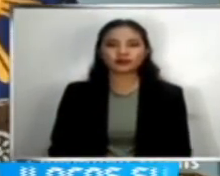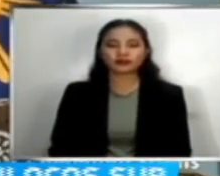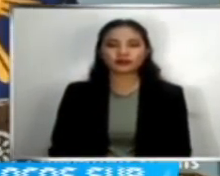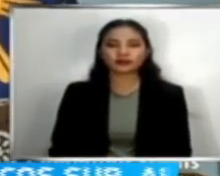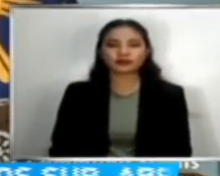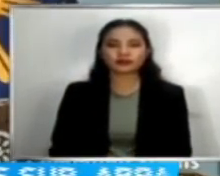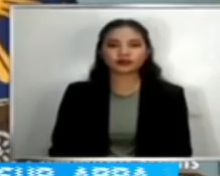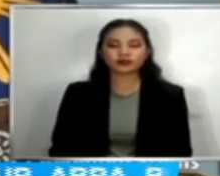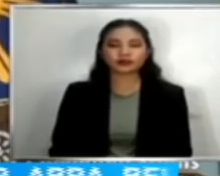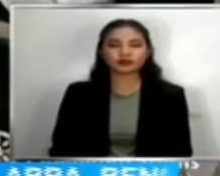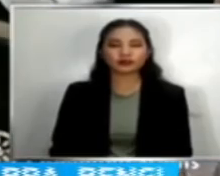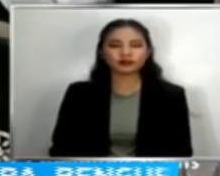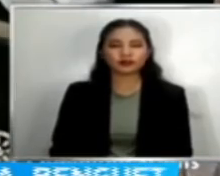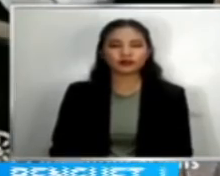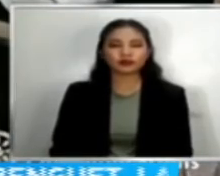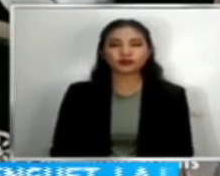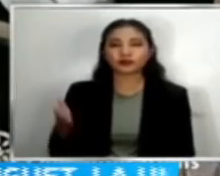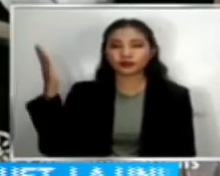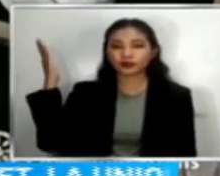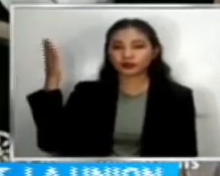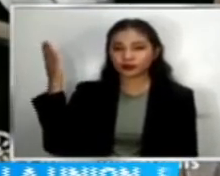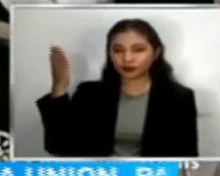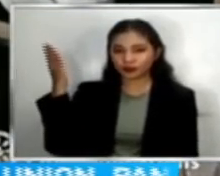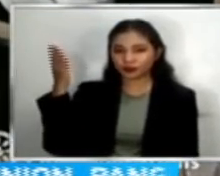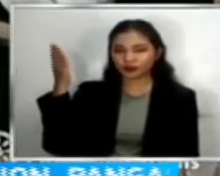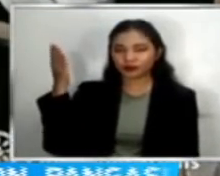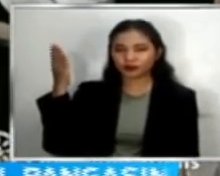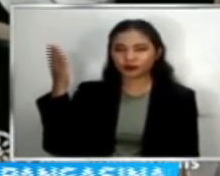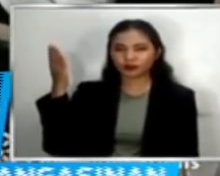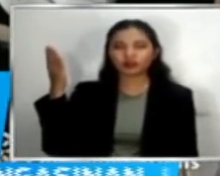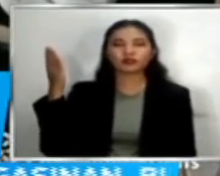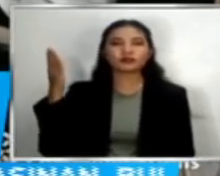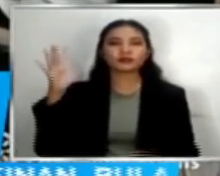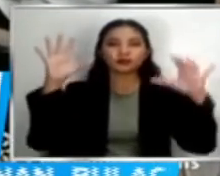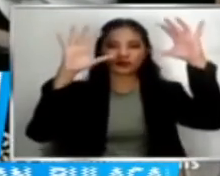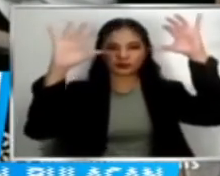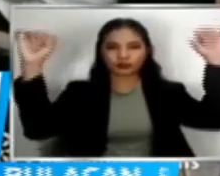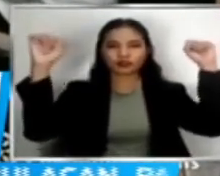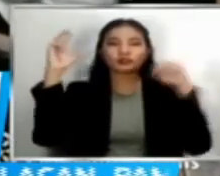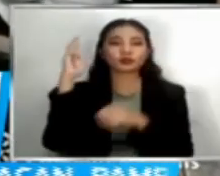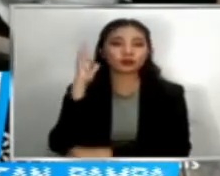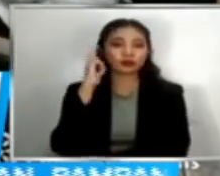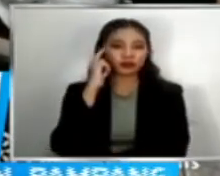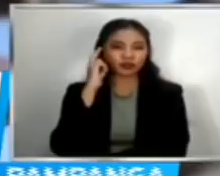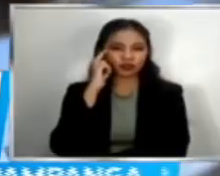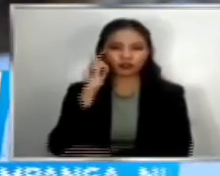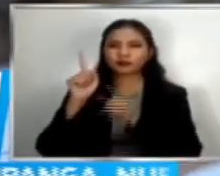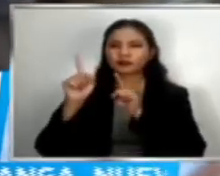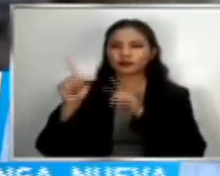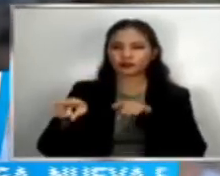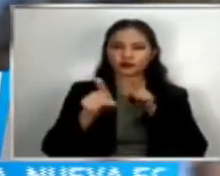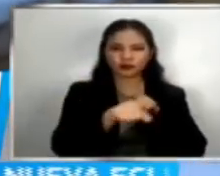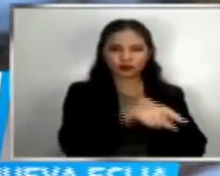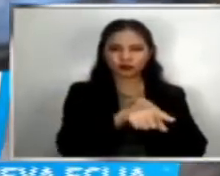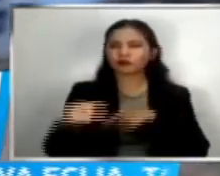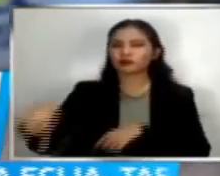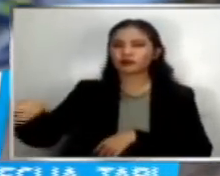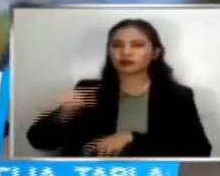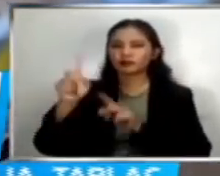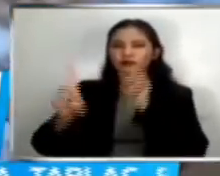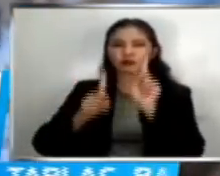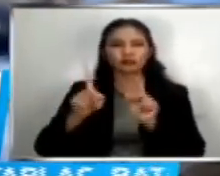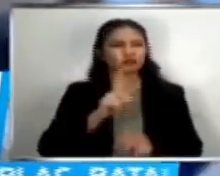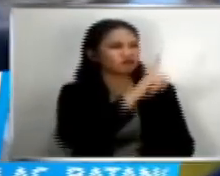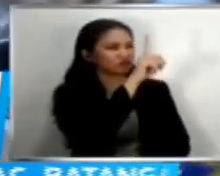Lahat. Sa kanyang muling Talk to the People address, binatikos ni Pangulong Rodrigo Duterte ang pumupuna na hindi siya nakikita sa panahong dumarami ang